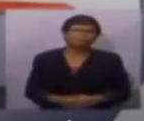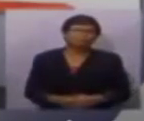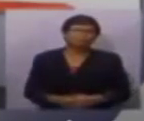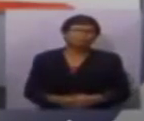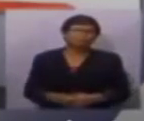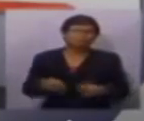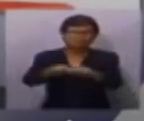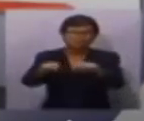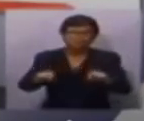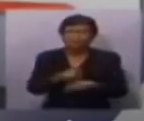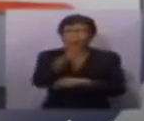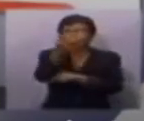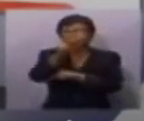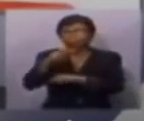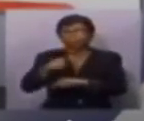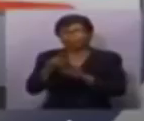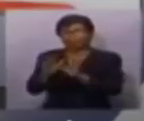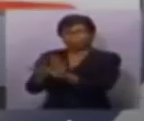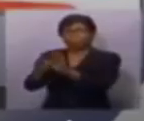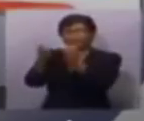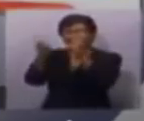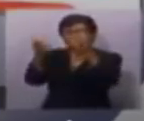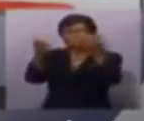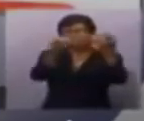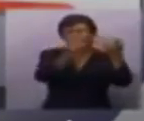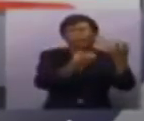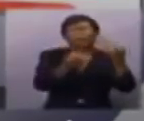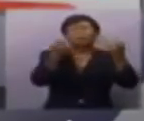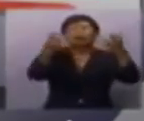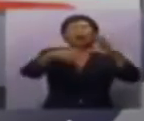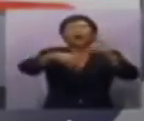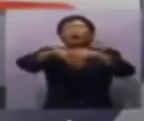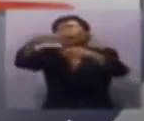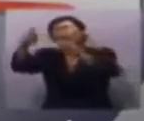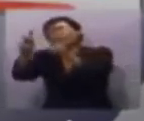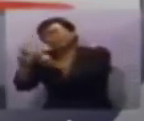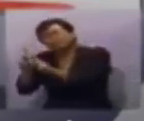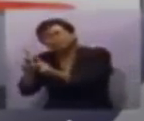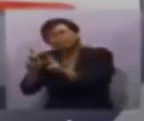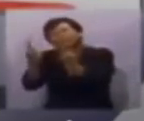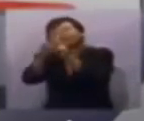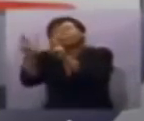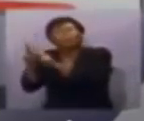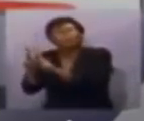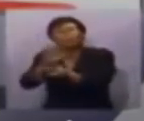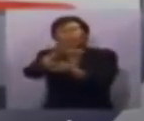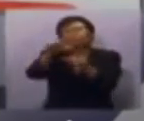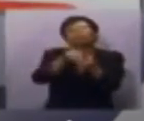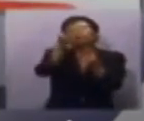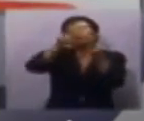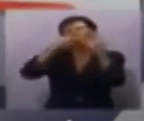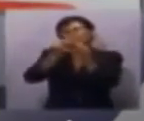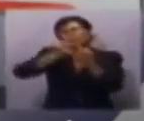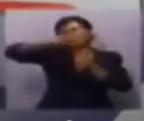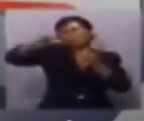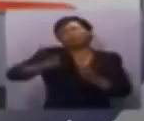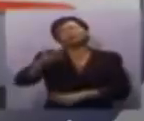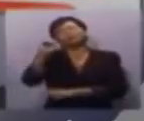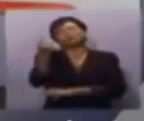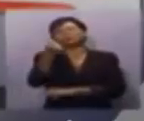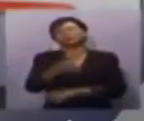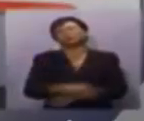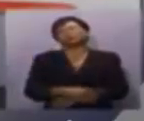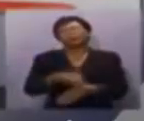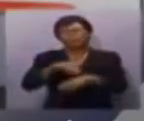Di kawasan DUN yang kita tolak itu banyak di kawasan luar bandar dan melibatkan satu parti saja, iaitu satu parti pembangkang.